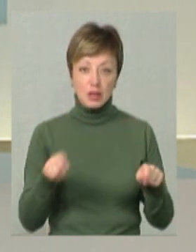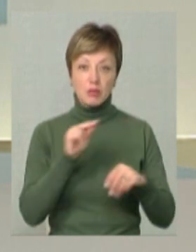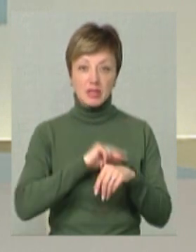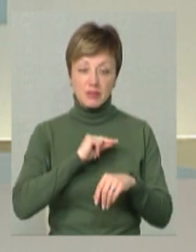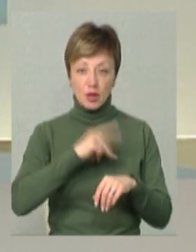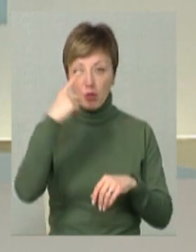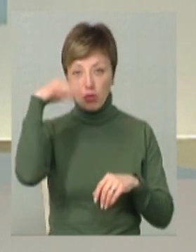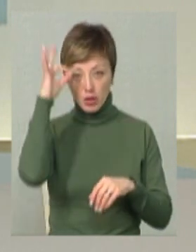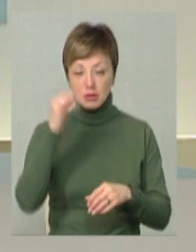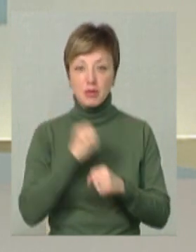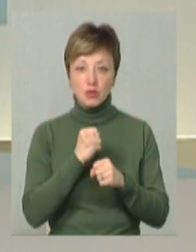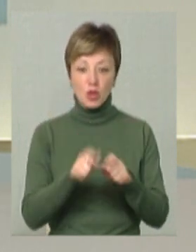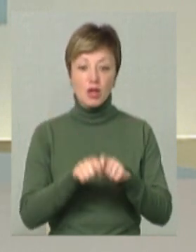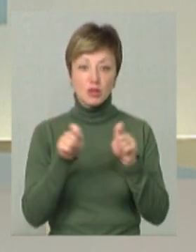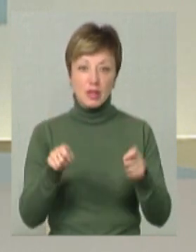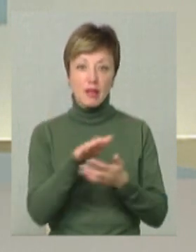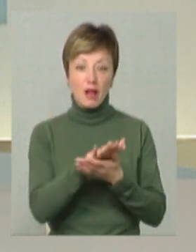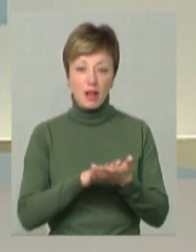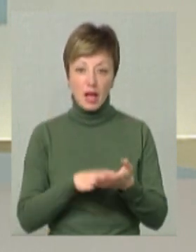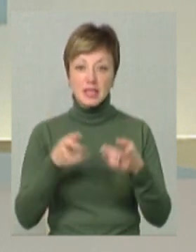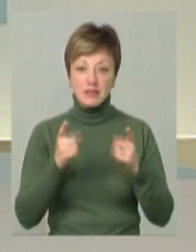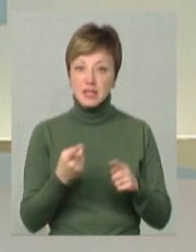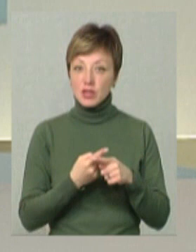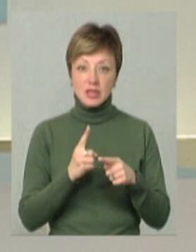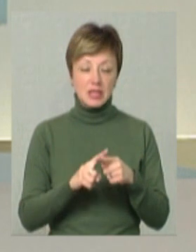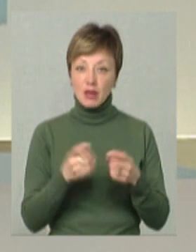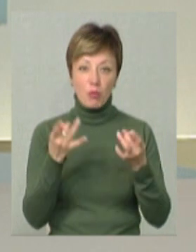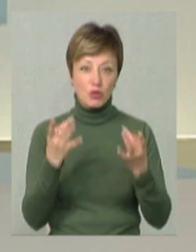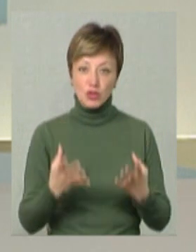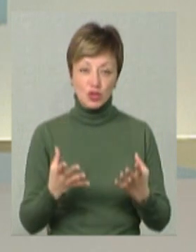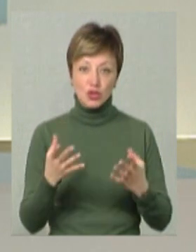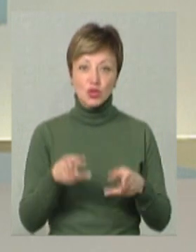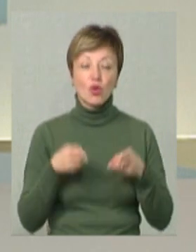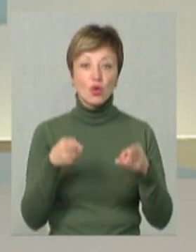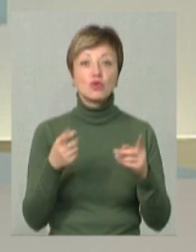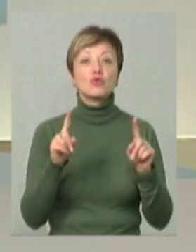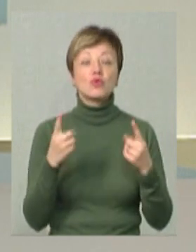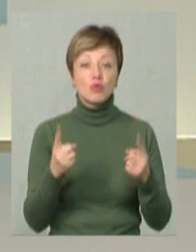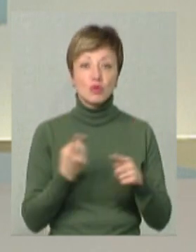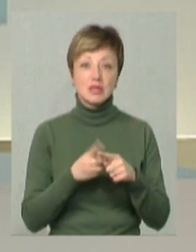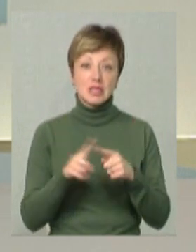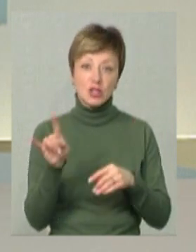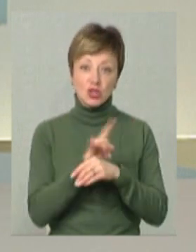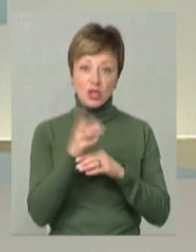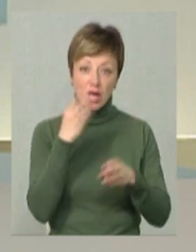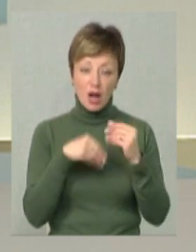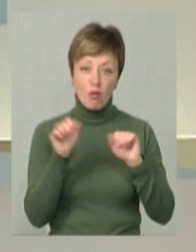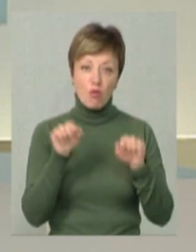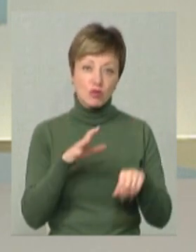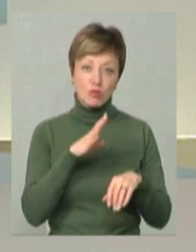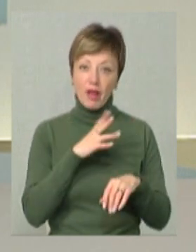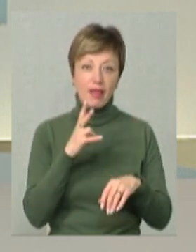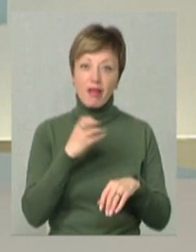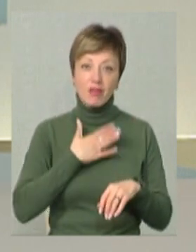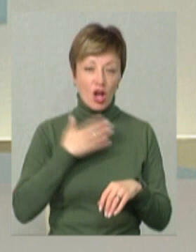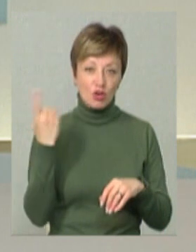працівники поліції працюють над розкриттям і надалі. Звісно, це не найпростіші злочини. Чому? Тому що цей шахрай, він може перебувати навіть